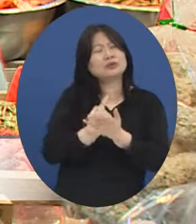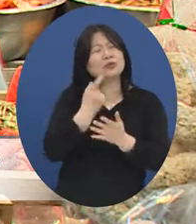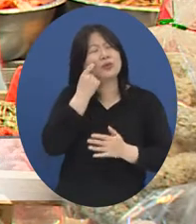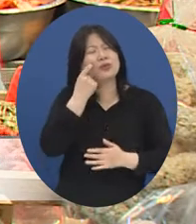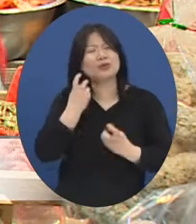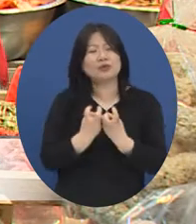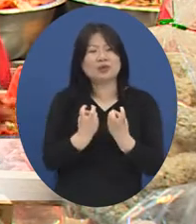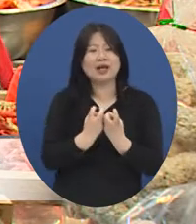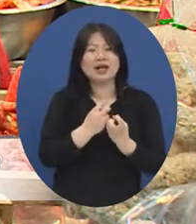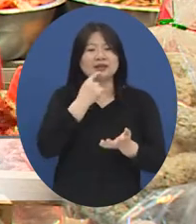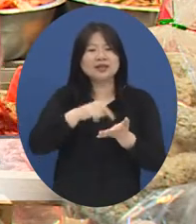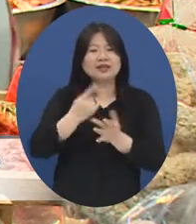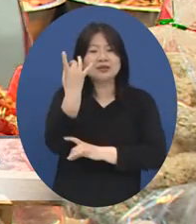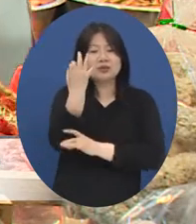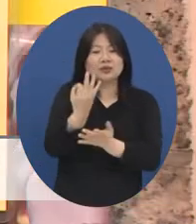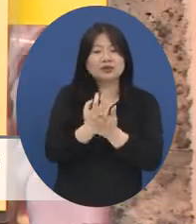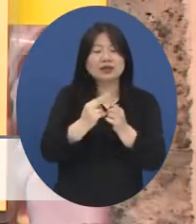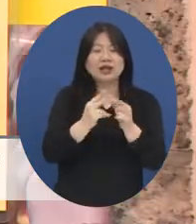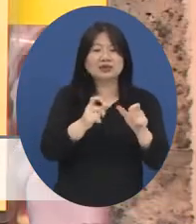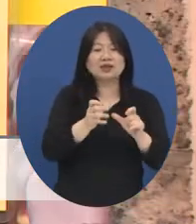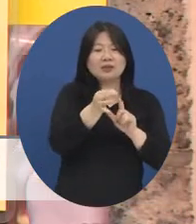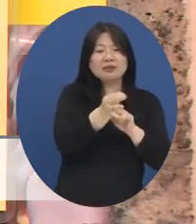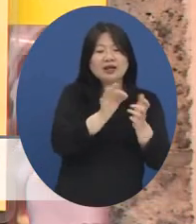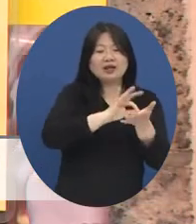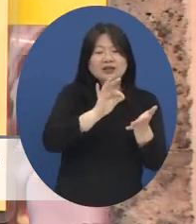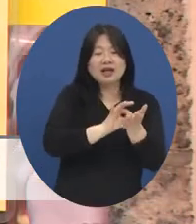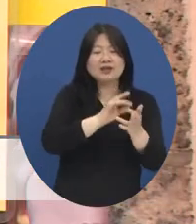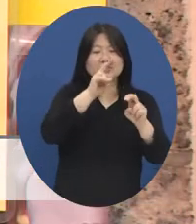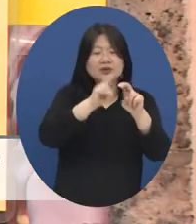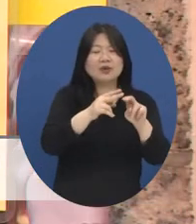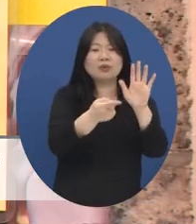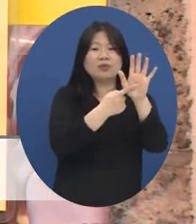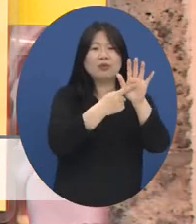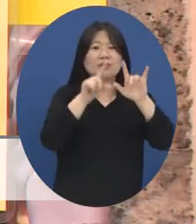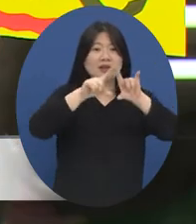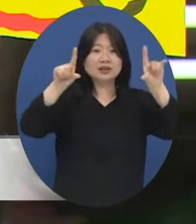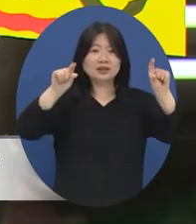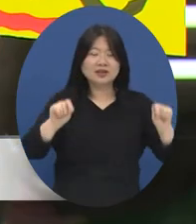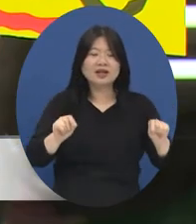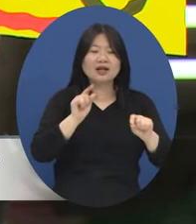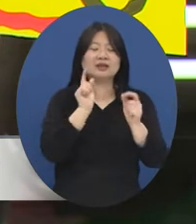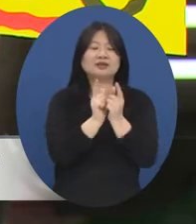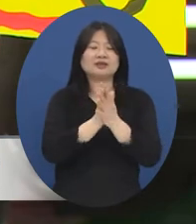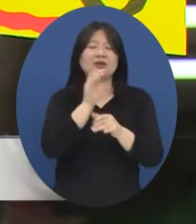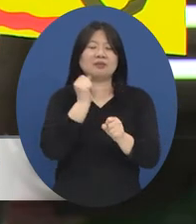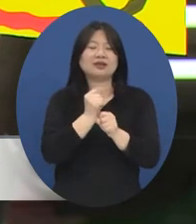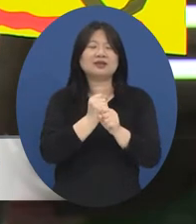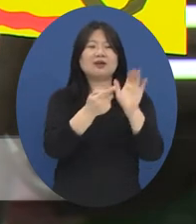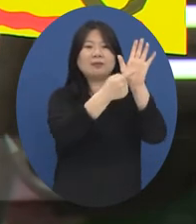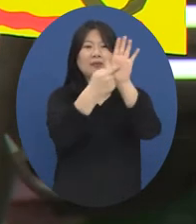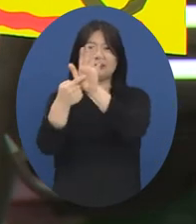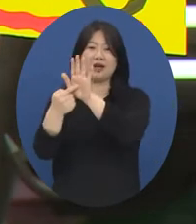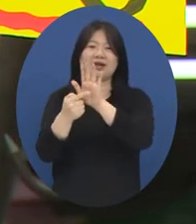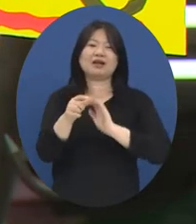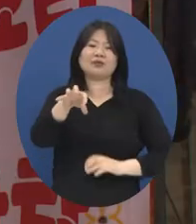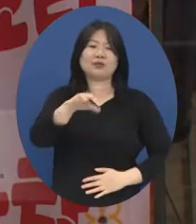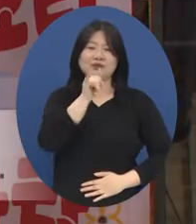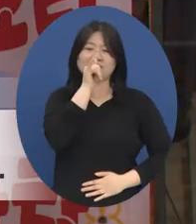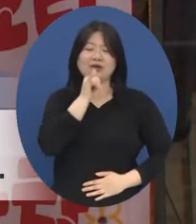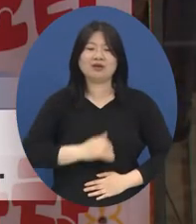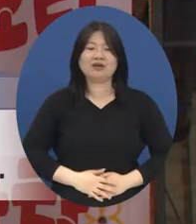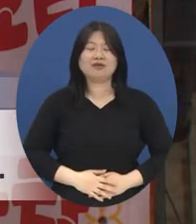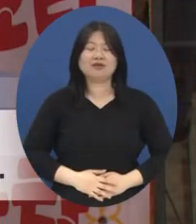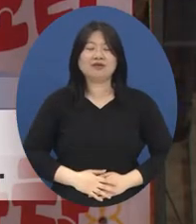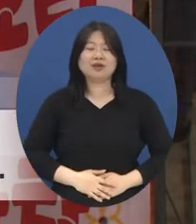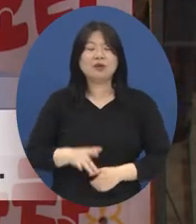안 올까 봐 재난기본소득과 지역 화폐 사용처 자체 홍보 피켓을 손수 만들어 내건 곳도 있습니다.